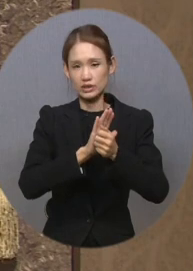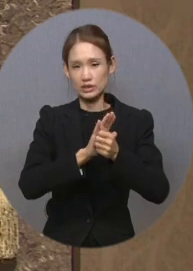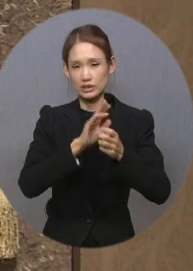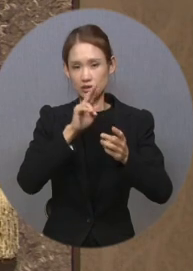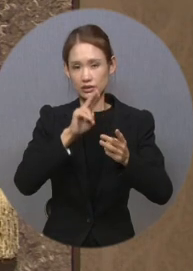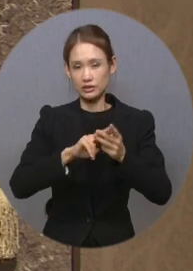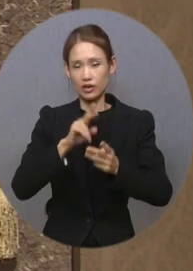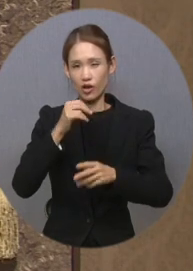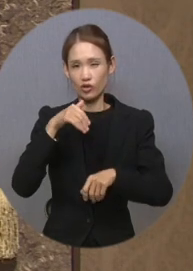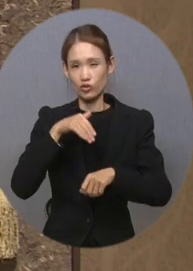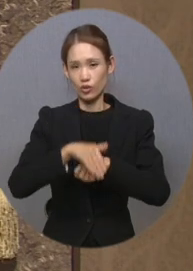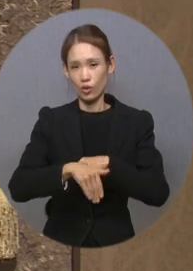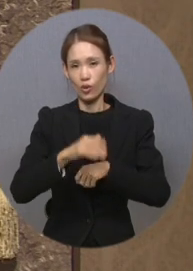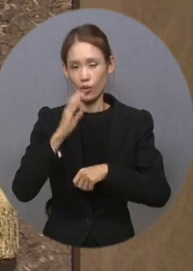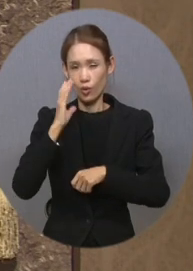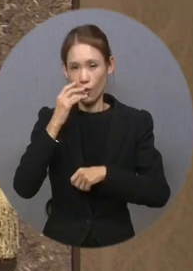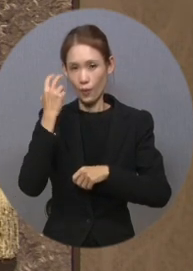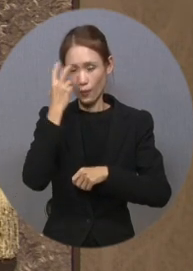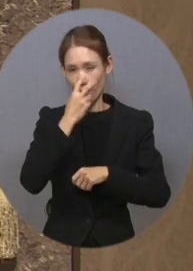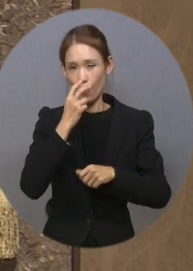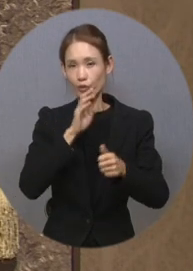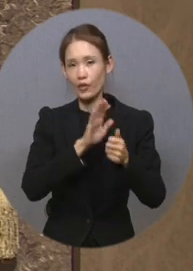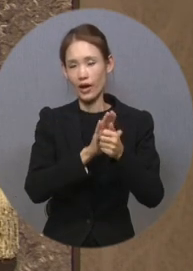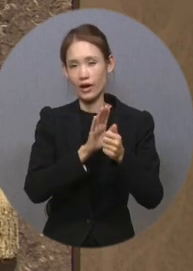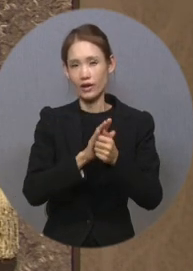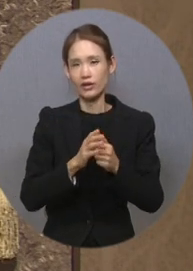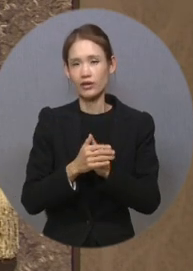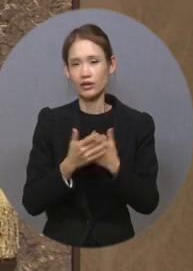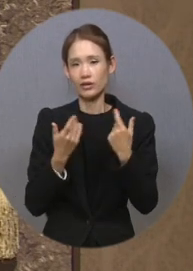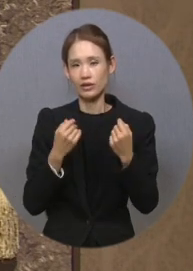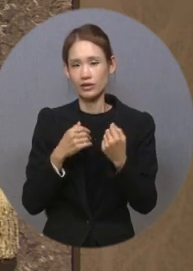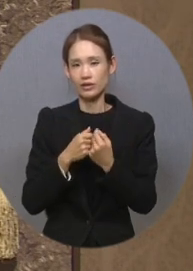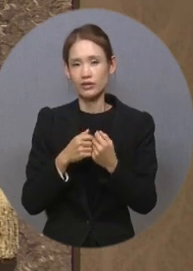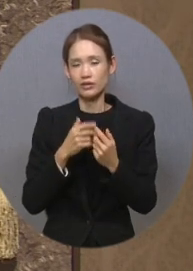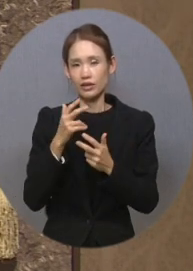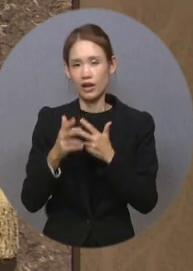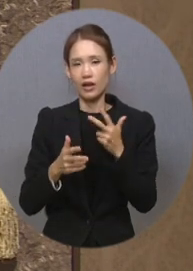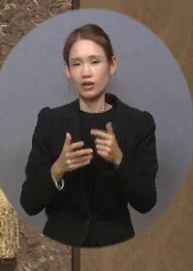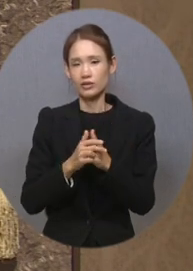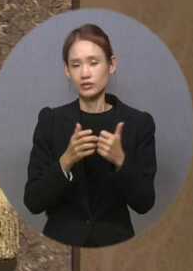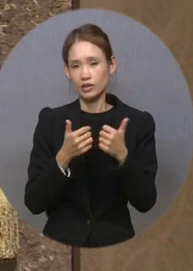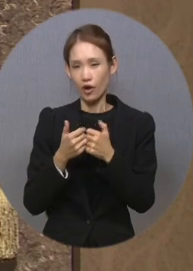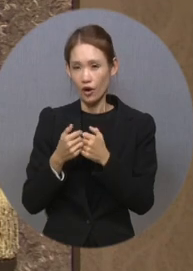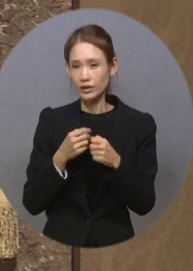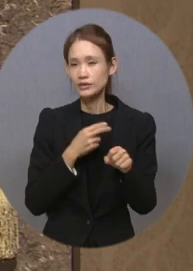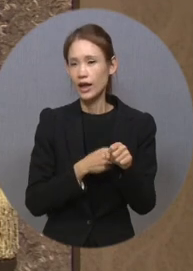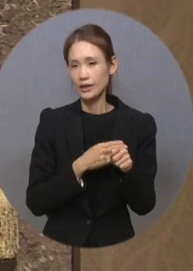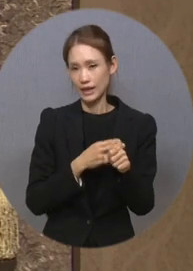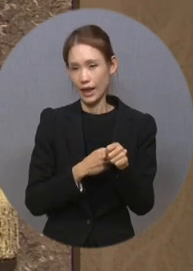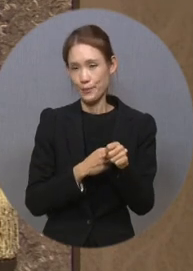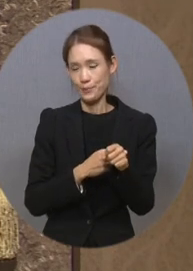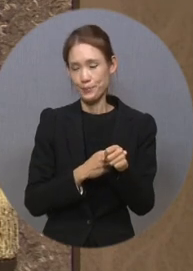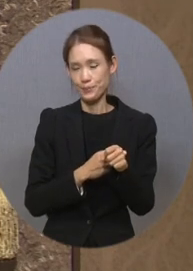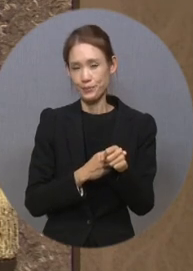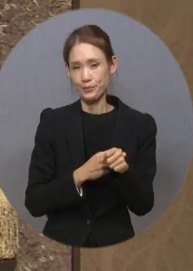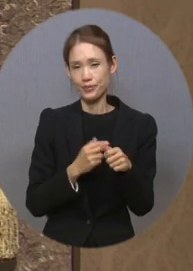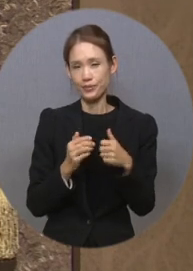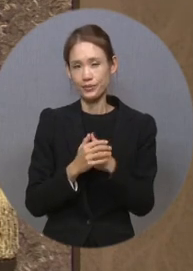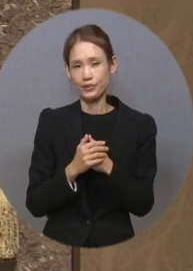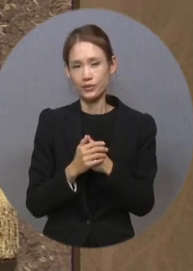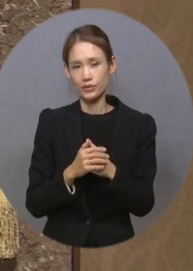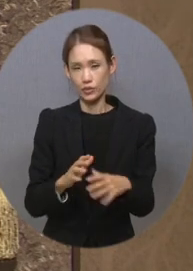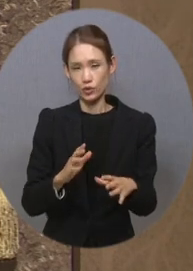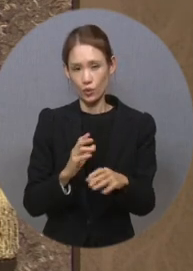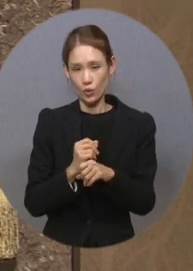여수형 보육 헬퍼 이런 사업을 합니다. 그래서 예. 우리 상담하시는 선생님들이 계셔서 그런